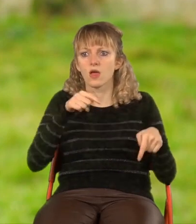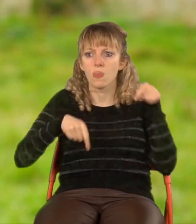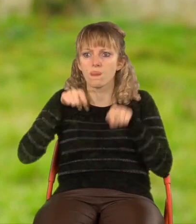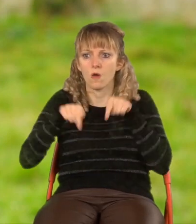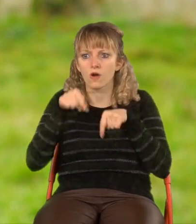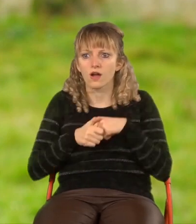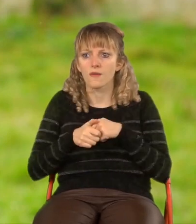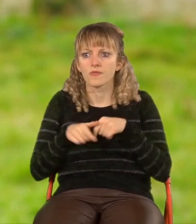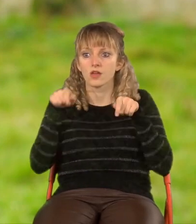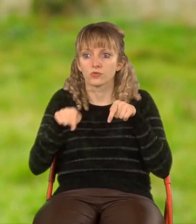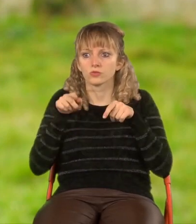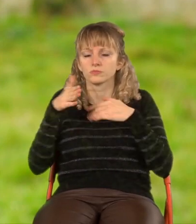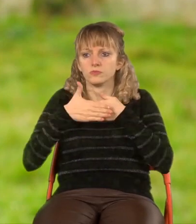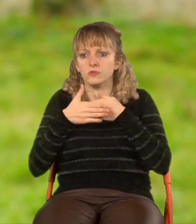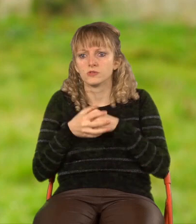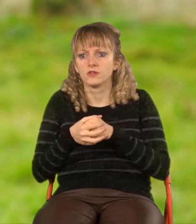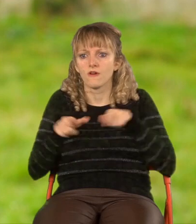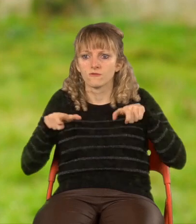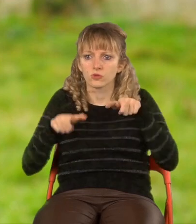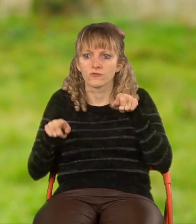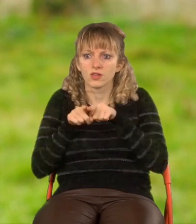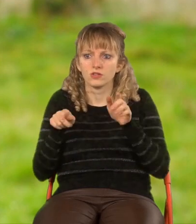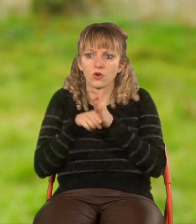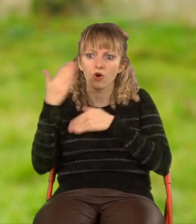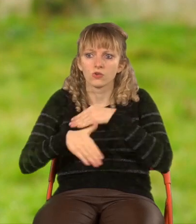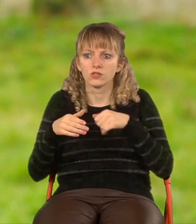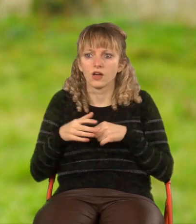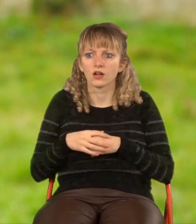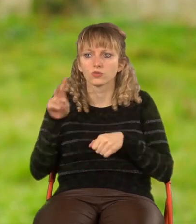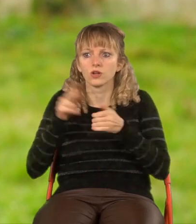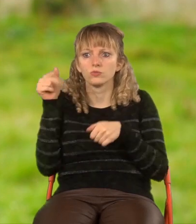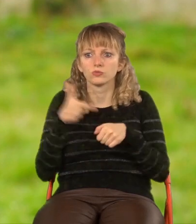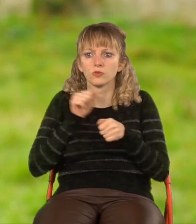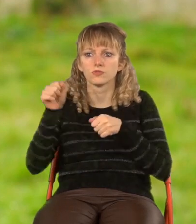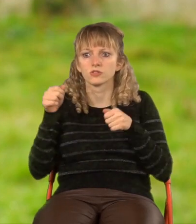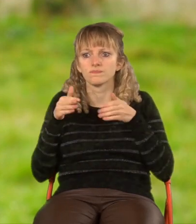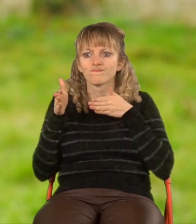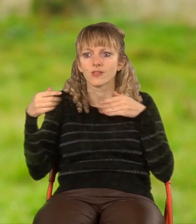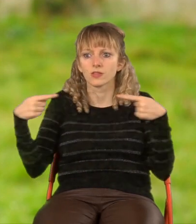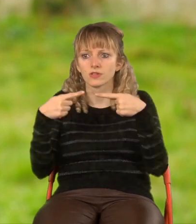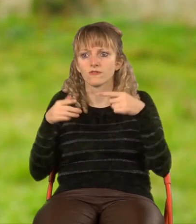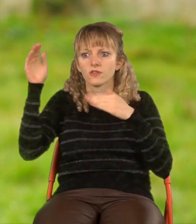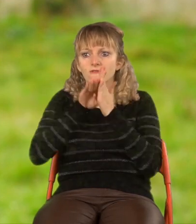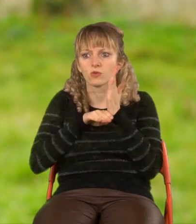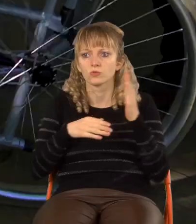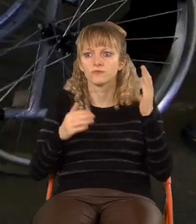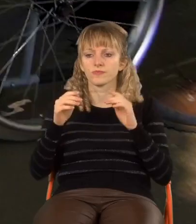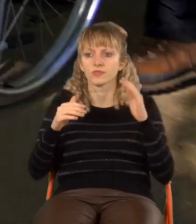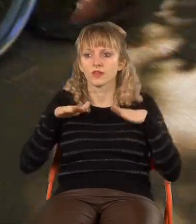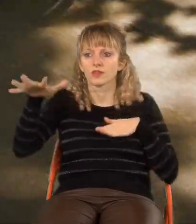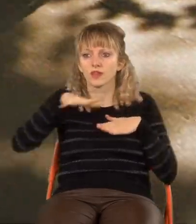warunków terenowych, ale brakuje osoby, która by poprowadziła taką, pomogła takiemu niepełnosprawnemu turyście w poruszaniu